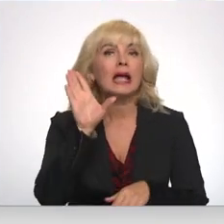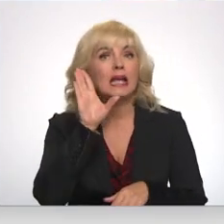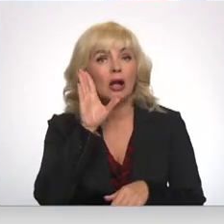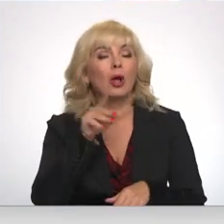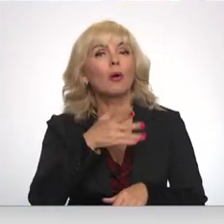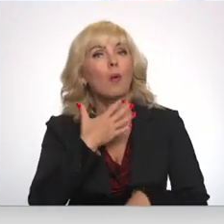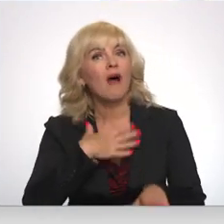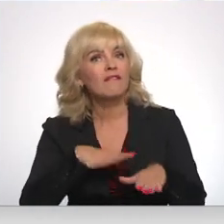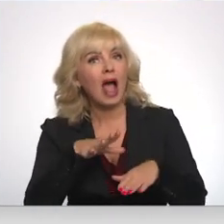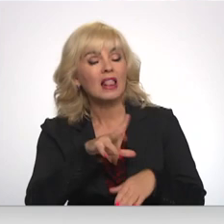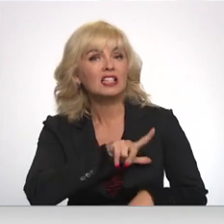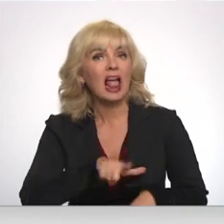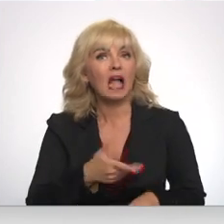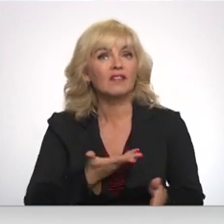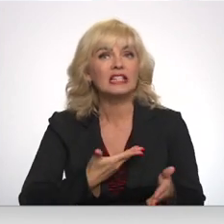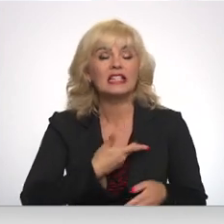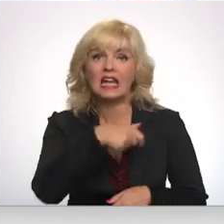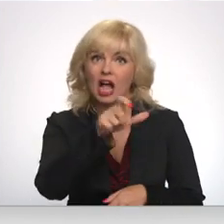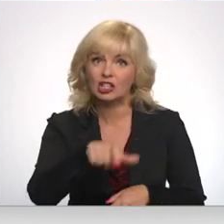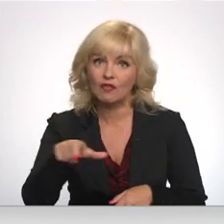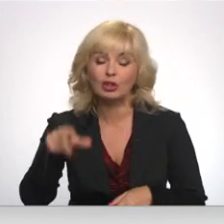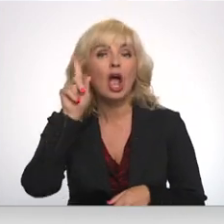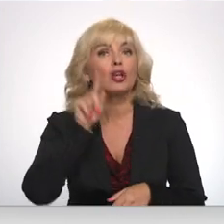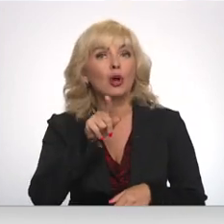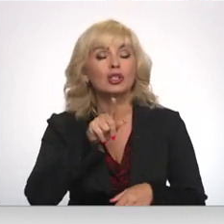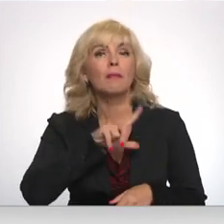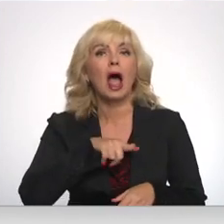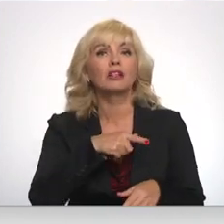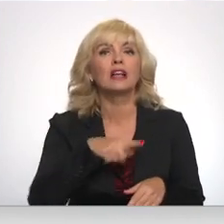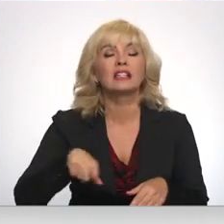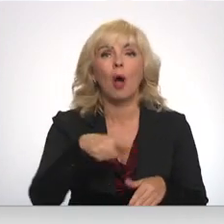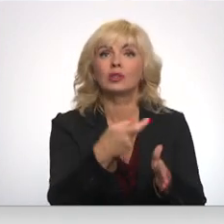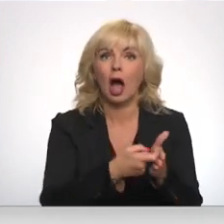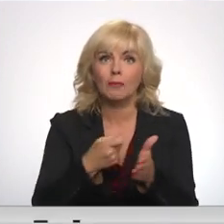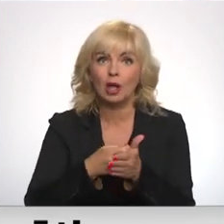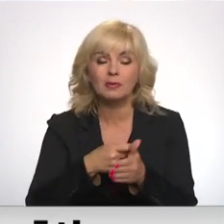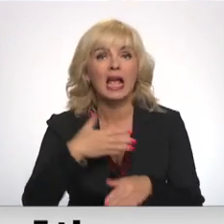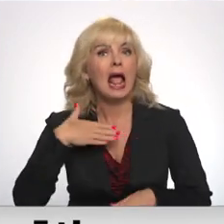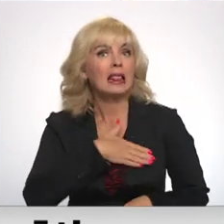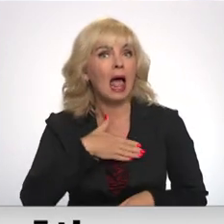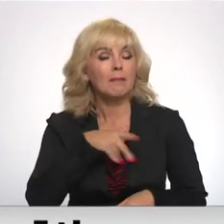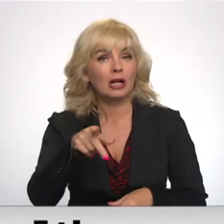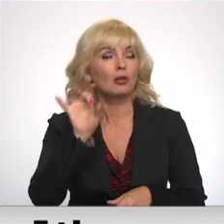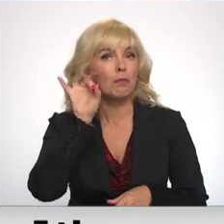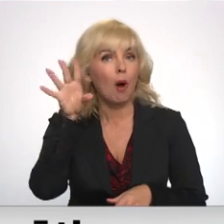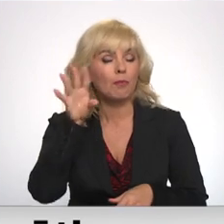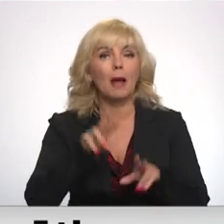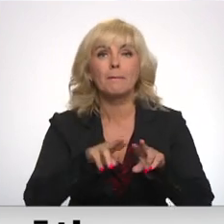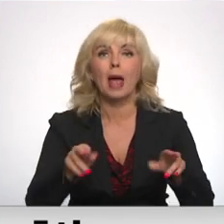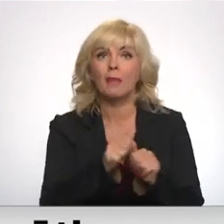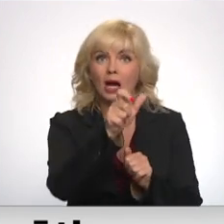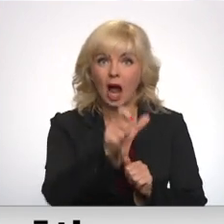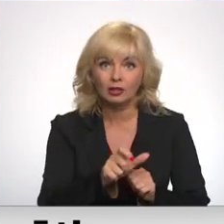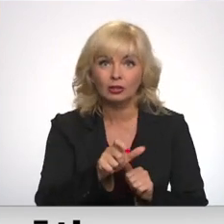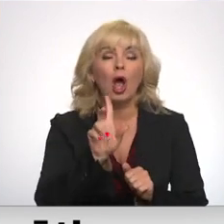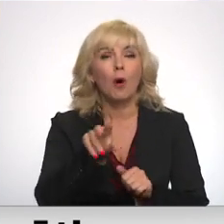Latvijas iedzīvotāji. Jūs ziniet, ka pēc Latvijas iedzīvotāju un tautas aptaujām Aivars Lembergs ir populārākais premjera kandidāts. Viņš ir populārāks pat par